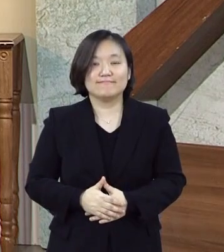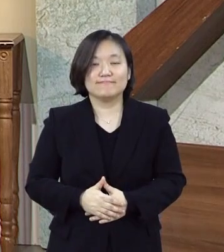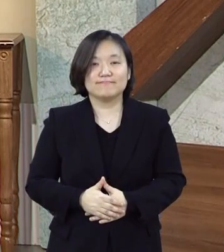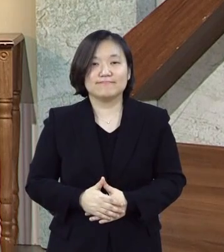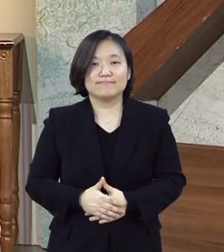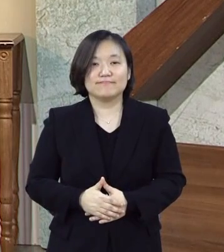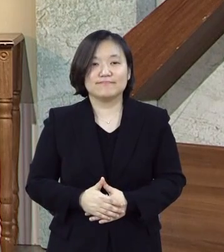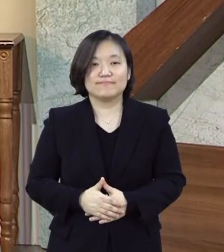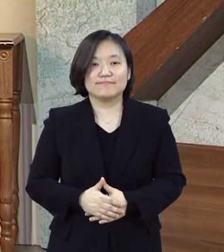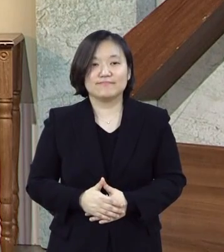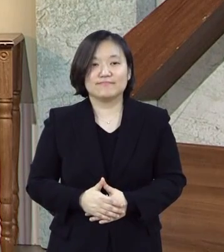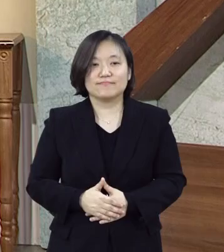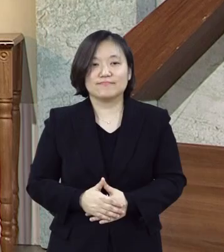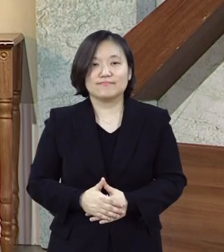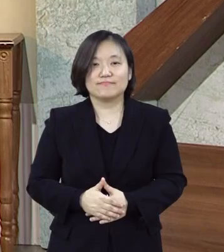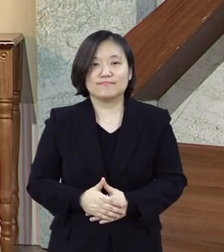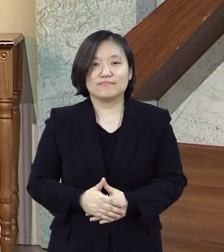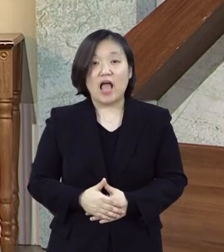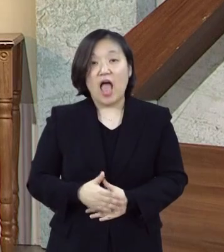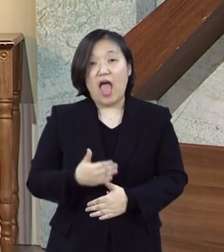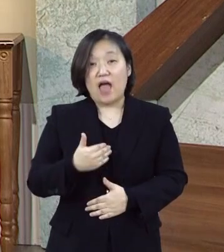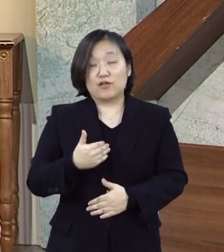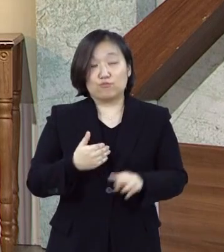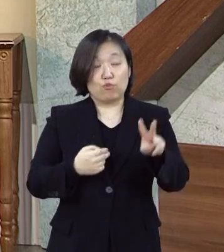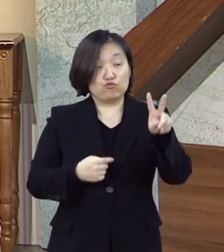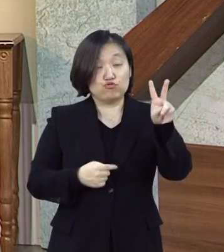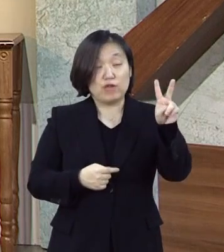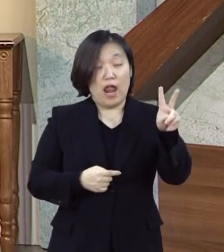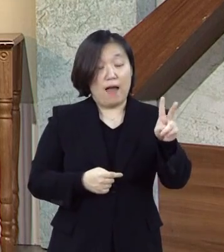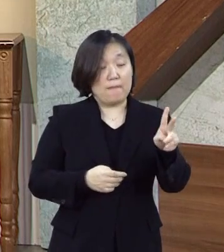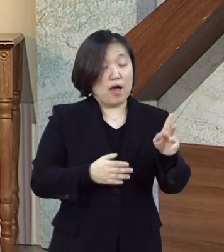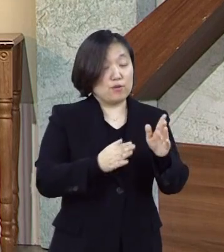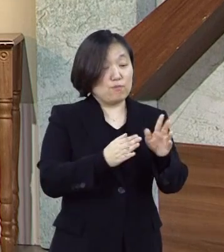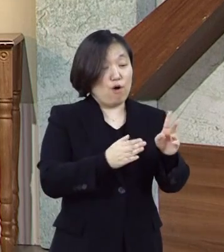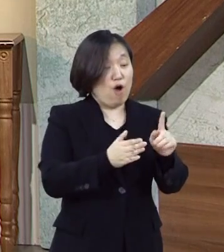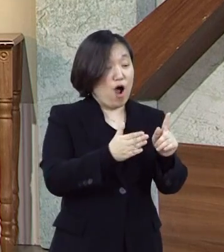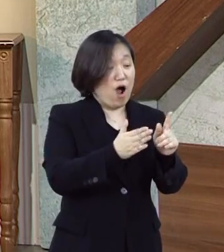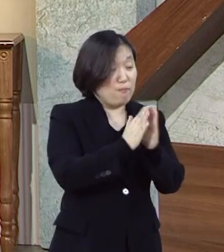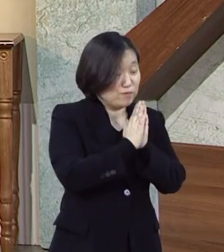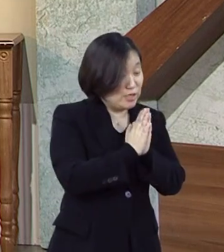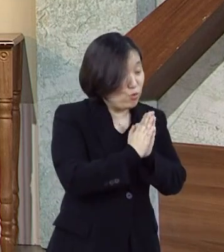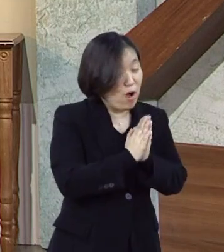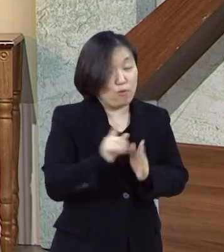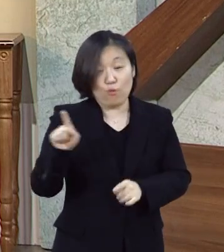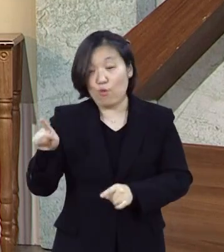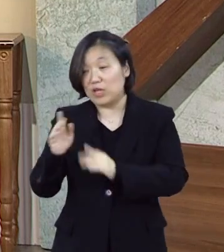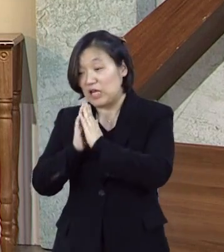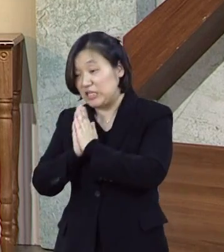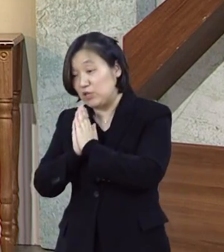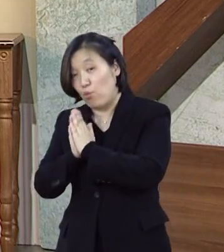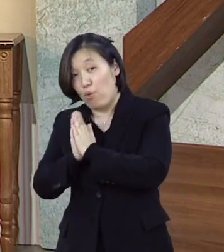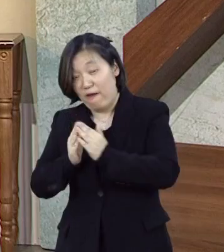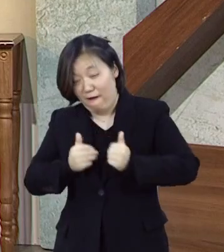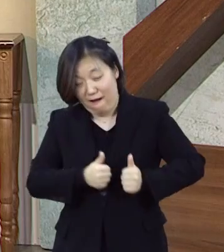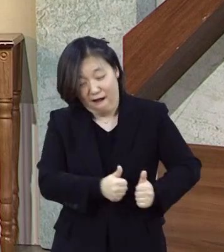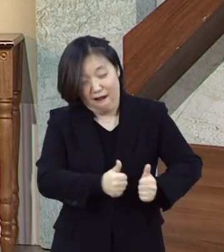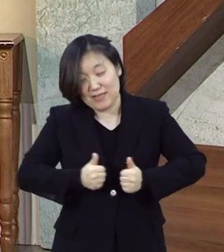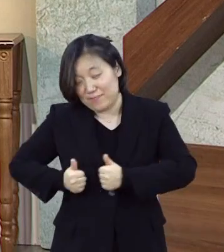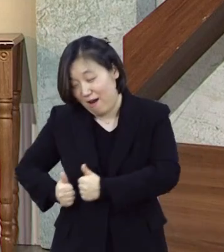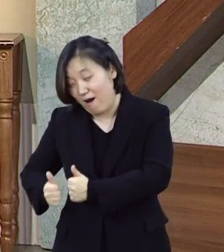내가 똑같이 두 불자가 똑같이 기도를 해도 똑같이 열심히 기도해도